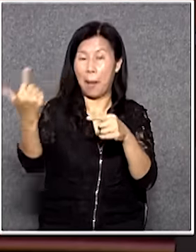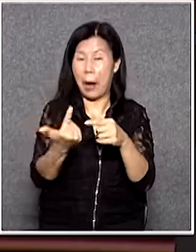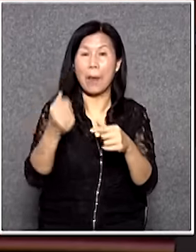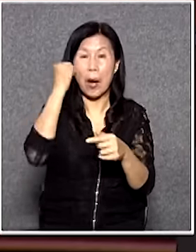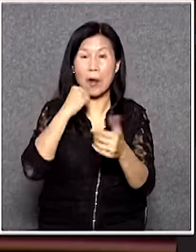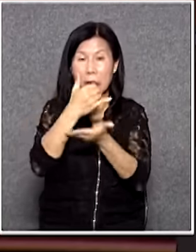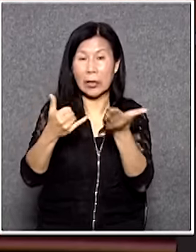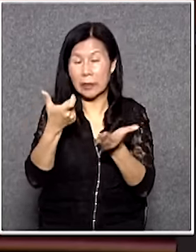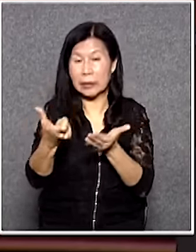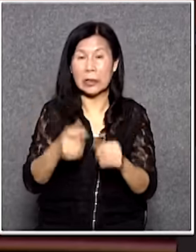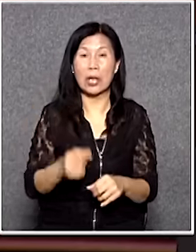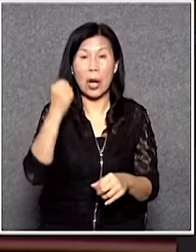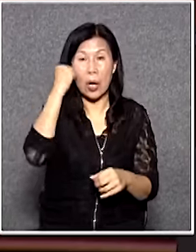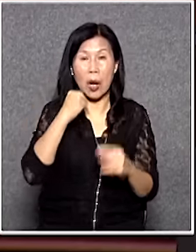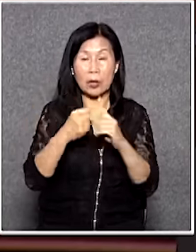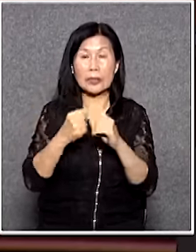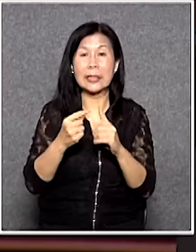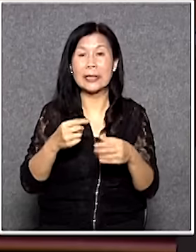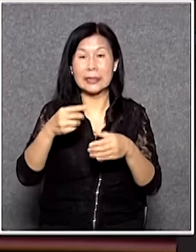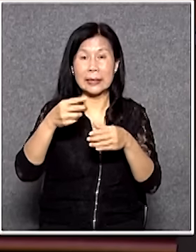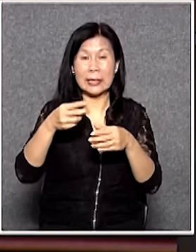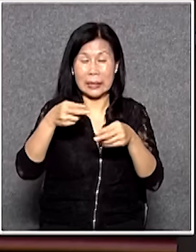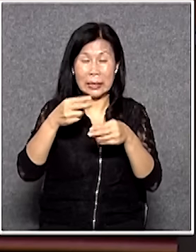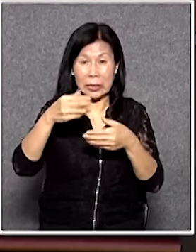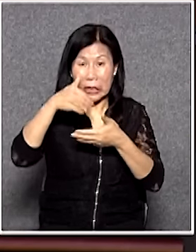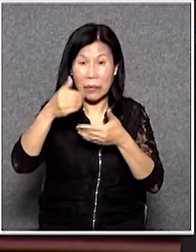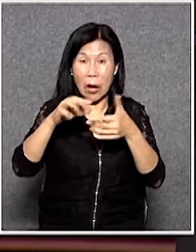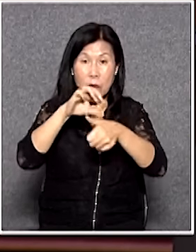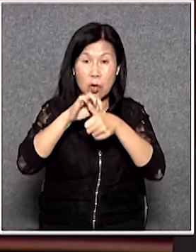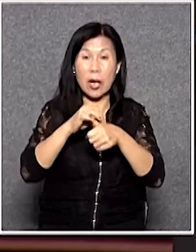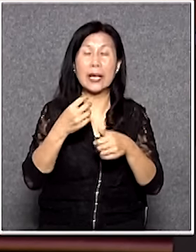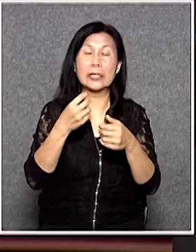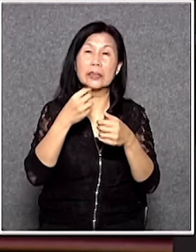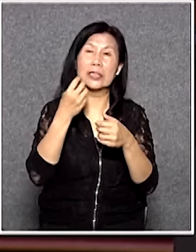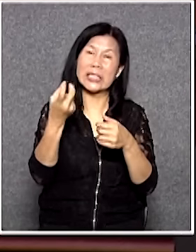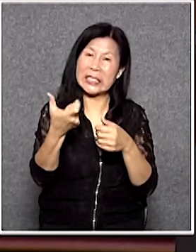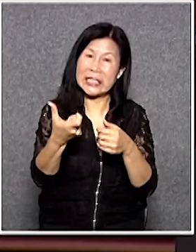要執紙皮啊！而家食碗叉燒飯20多元啦，近時喺深水埗7蚊有得食啦。